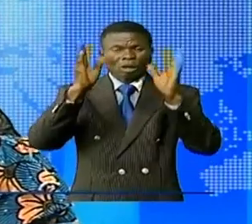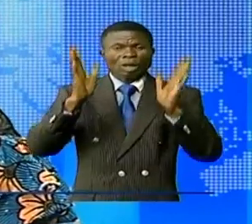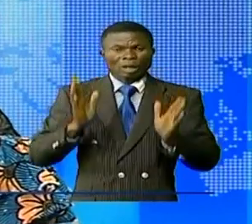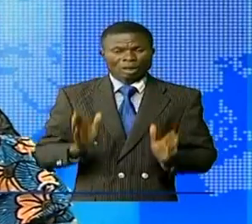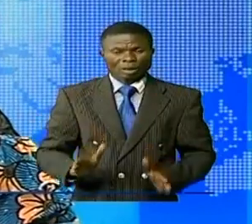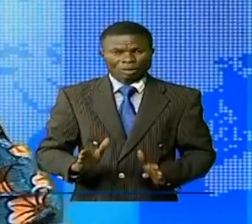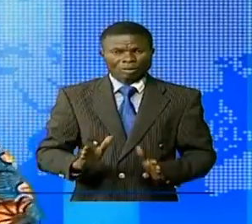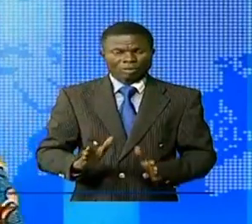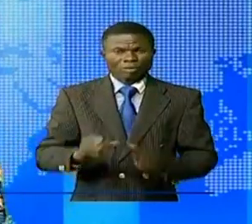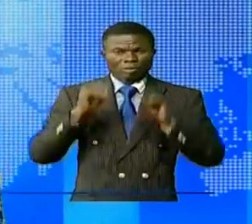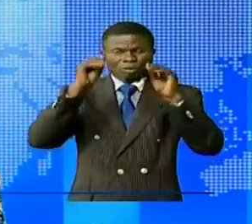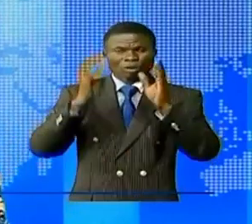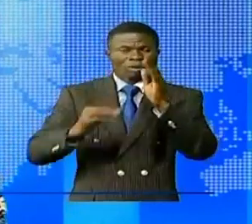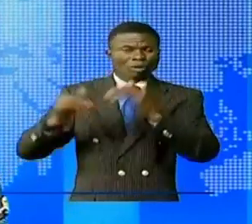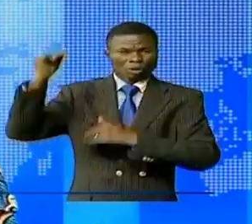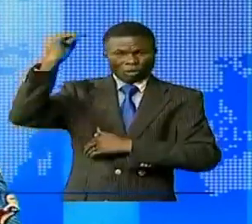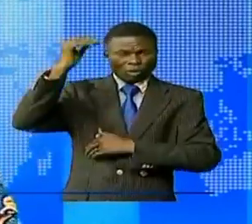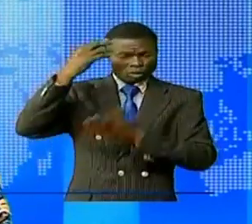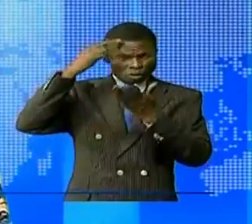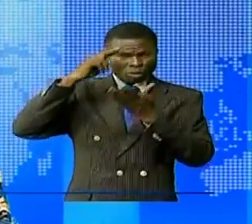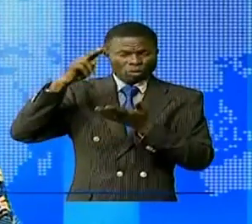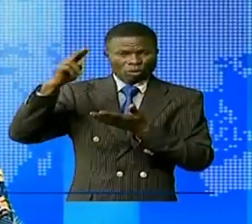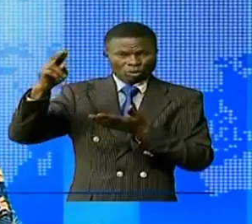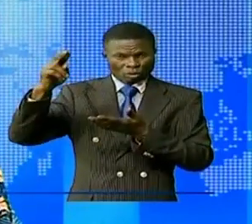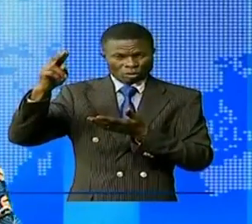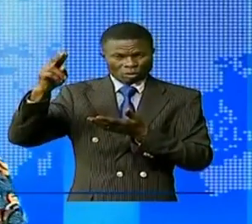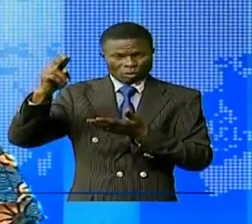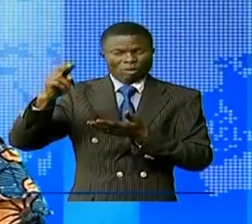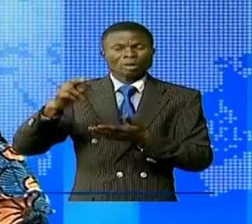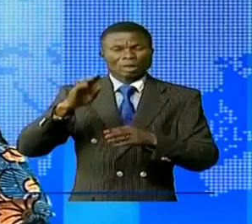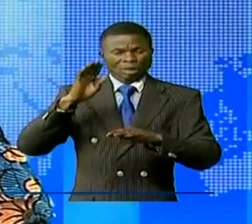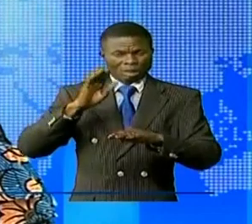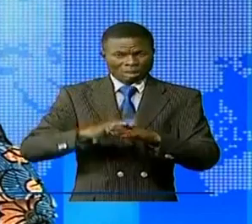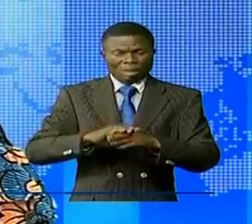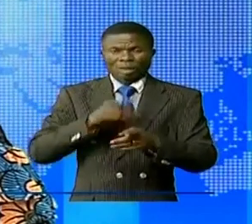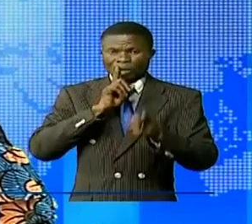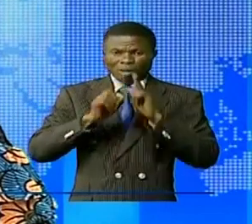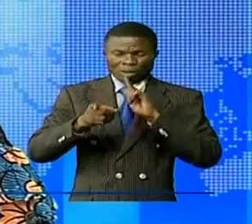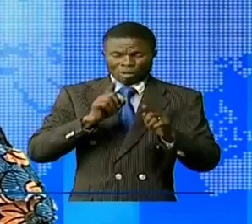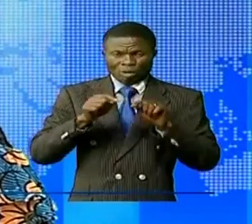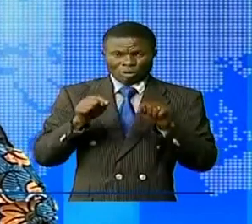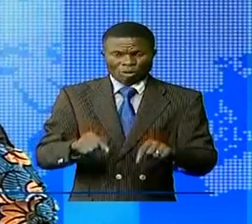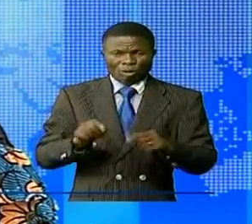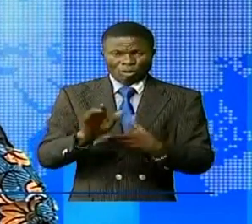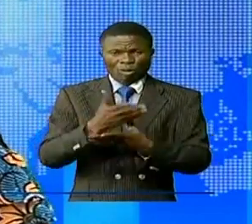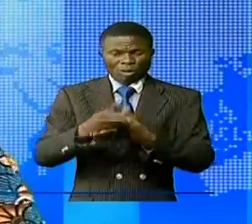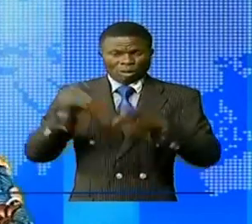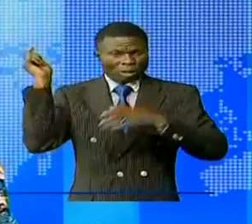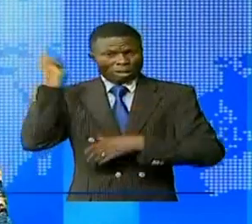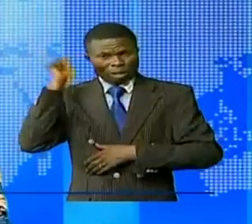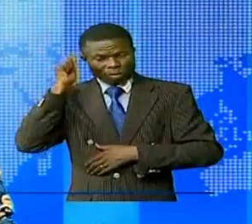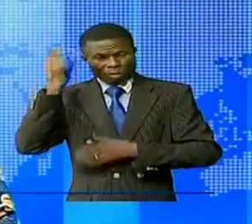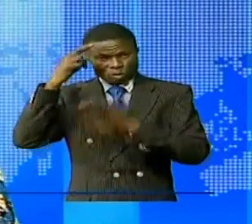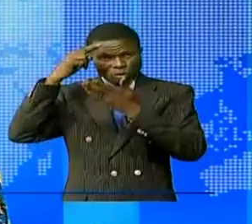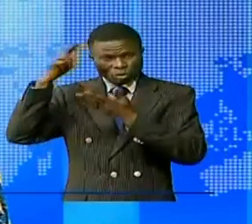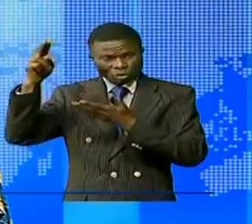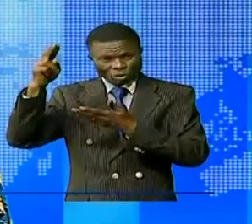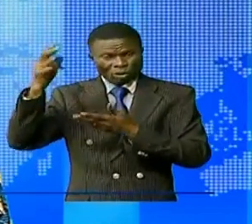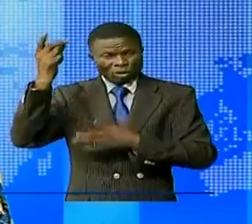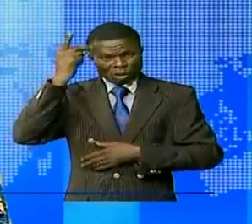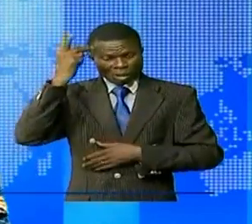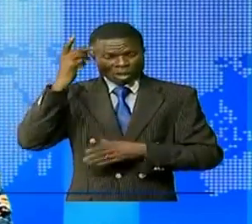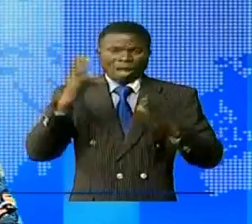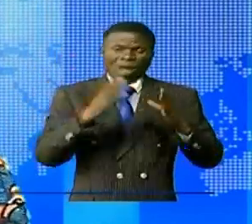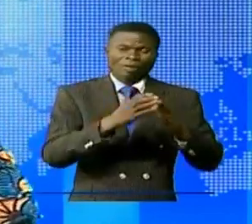de l'enseignement supérieur et universitaire, c'est ce qui était au centre des discussions entre les professeurs de l'université de